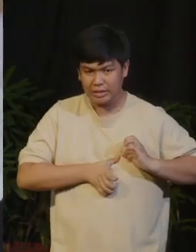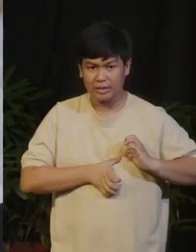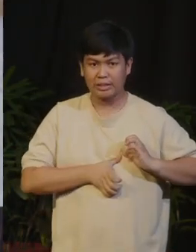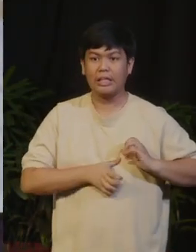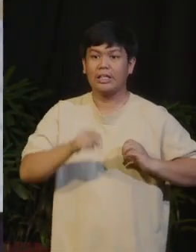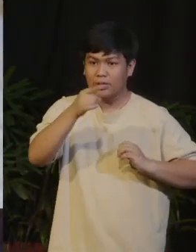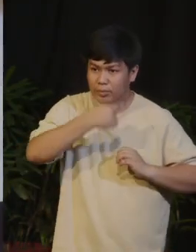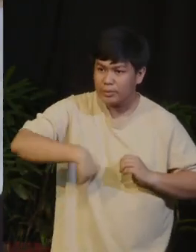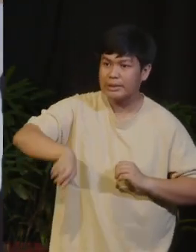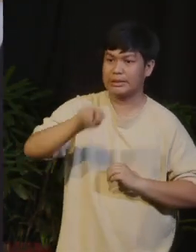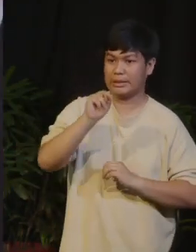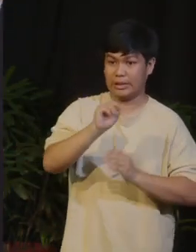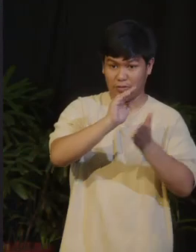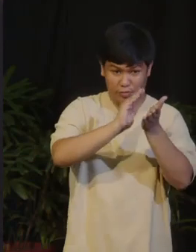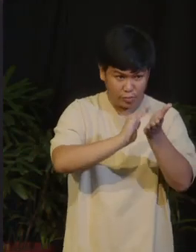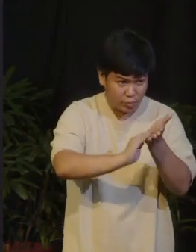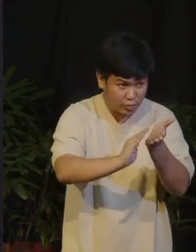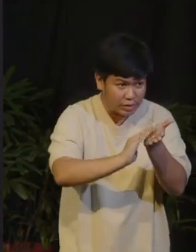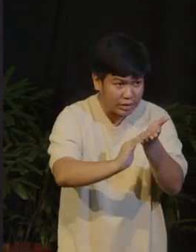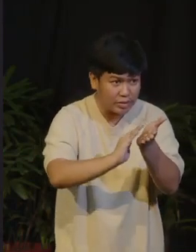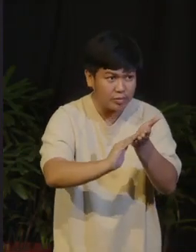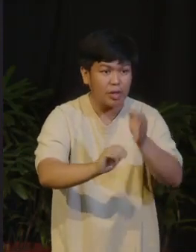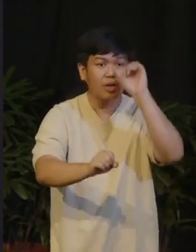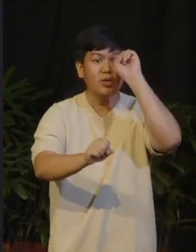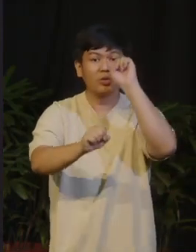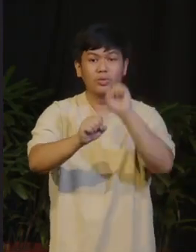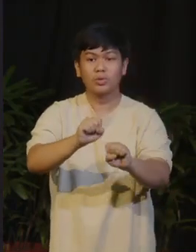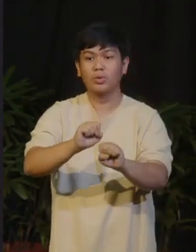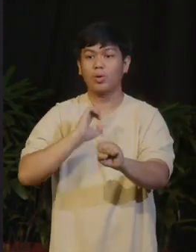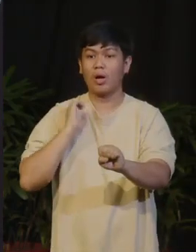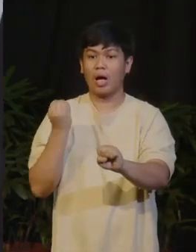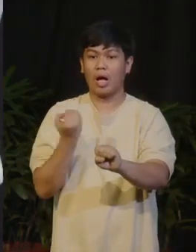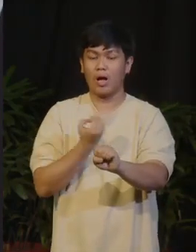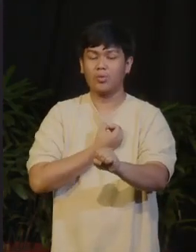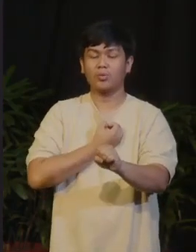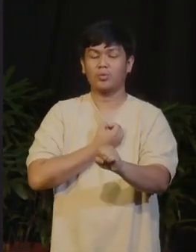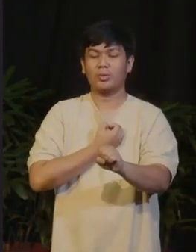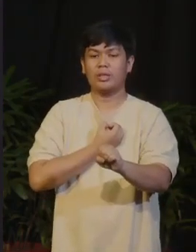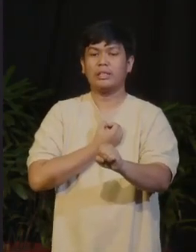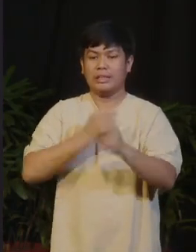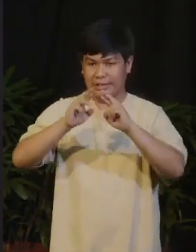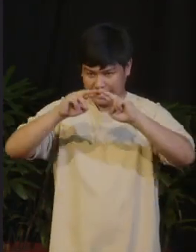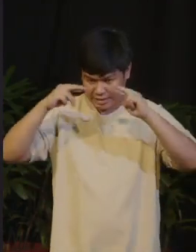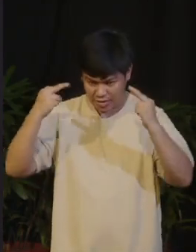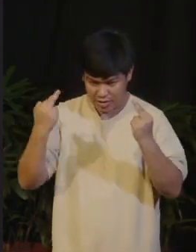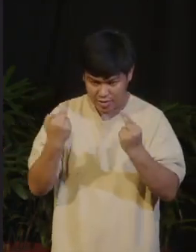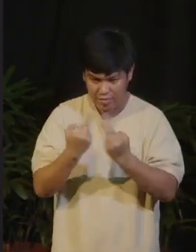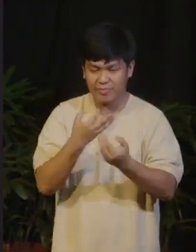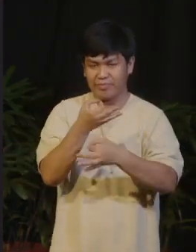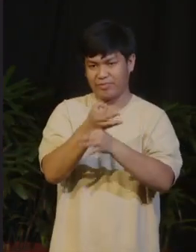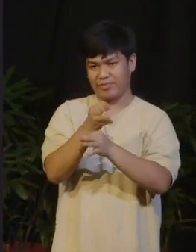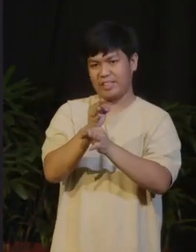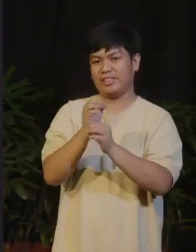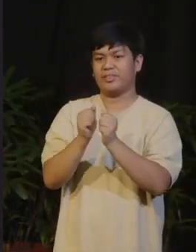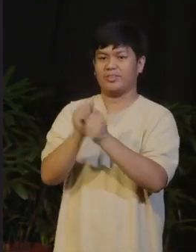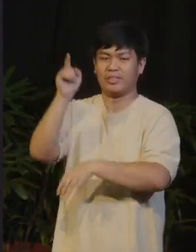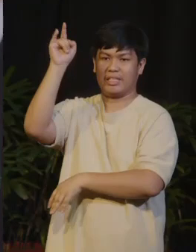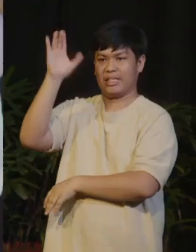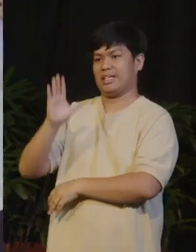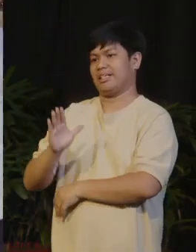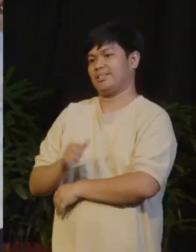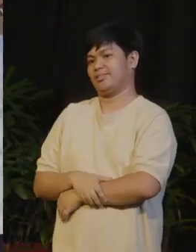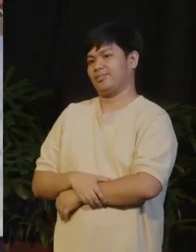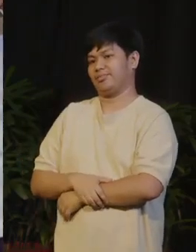magpatawad para ma-restore yung ating parental relationship with Him. Yun ang